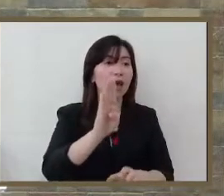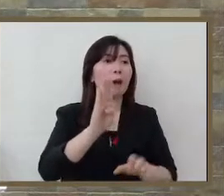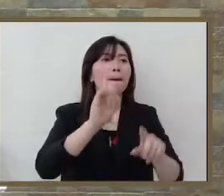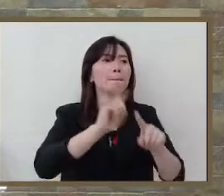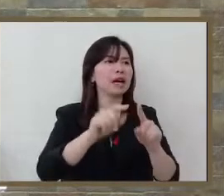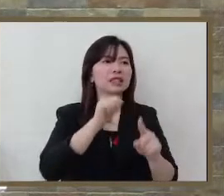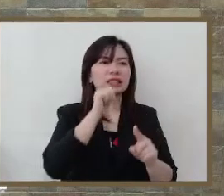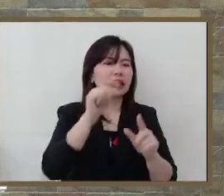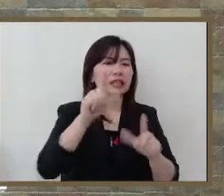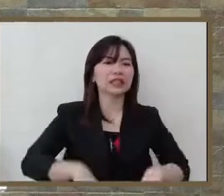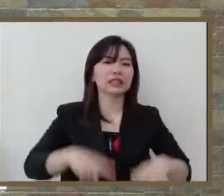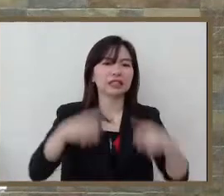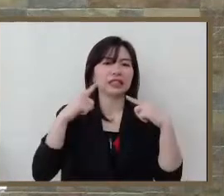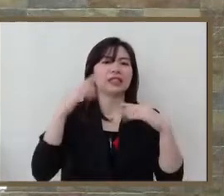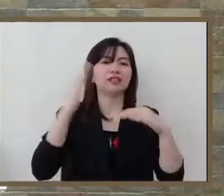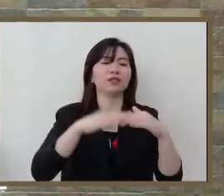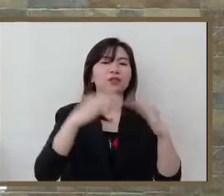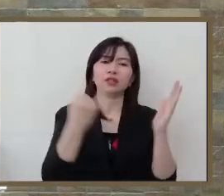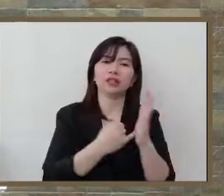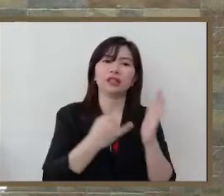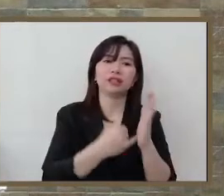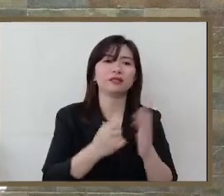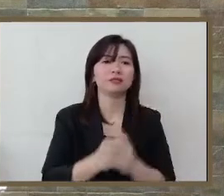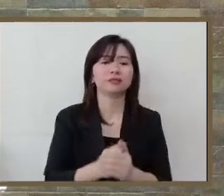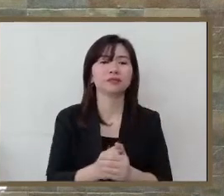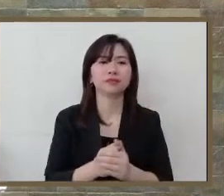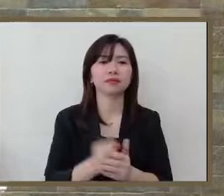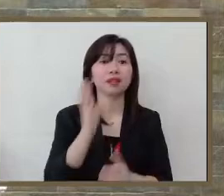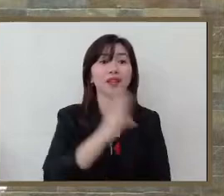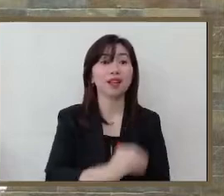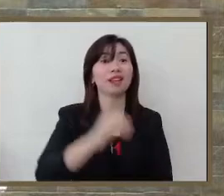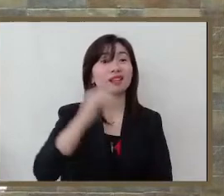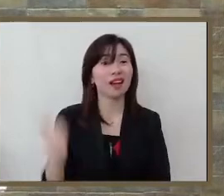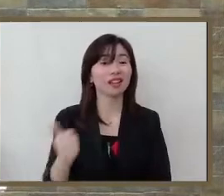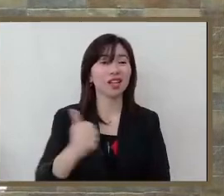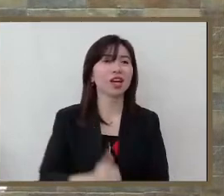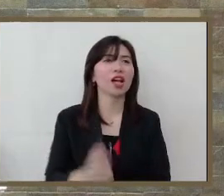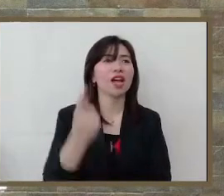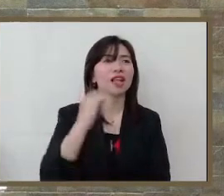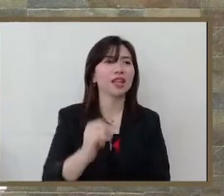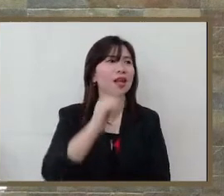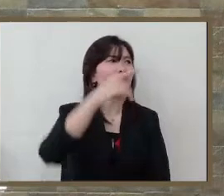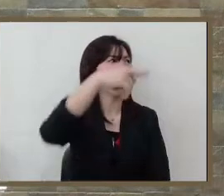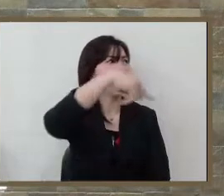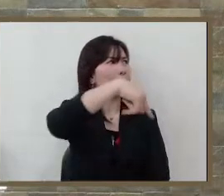Saturday visitation, dumating si Pastor, Pastor, kita niya, nakadikit sa pinto ko.